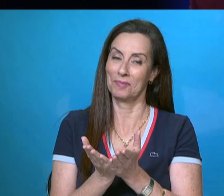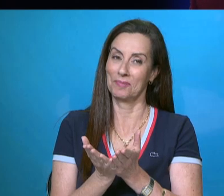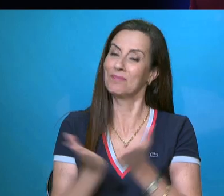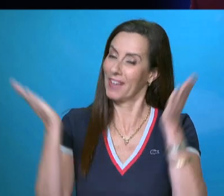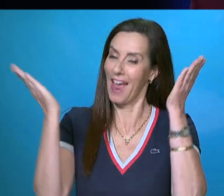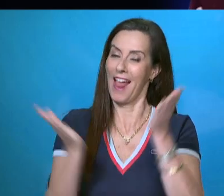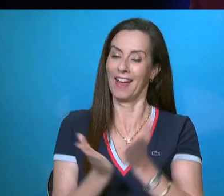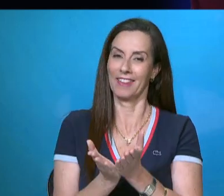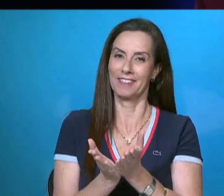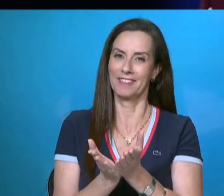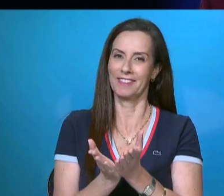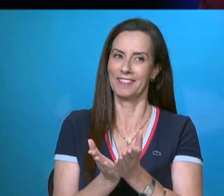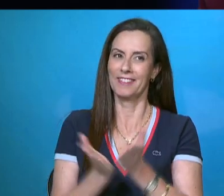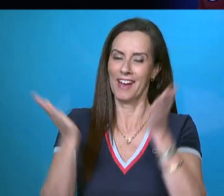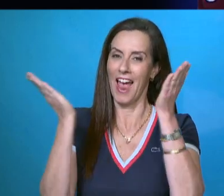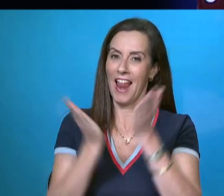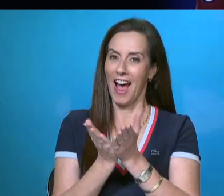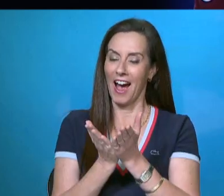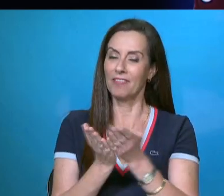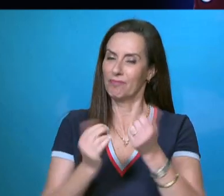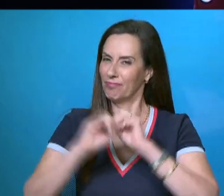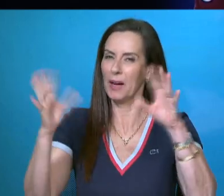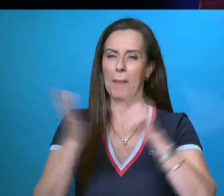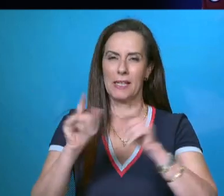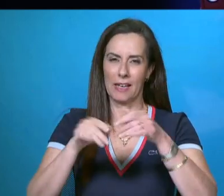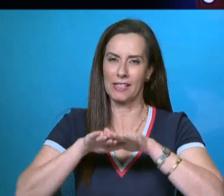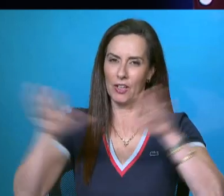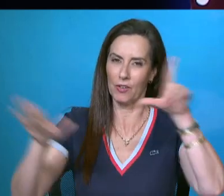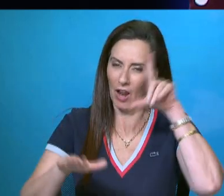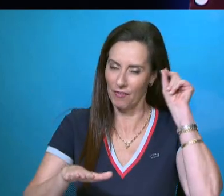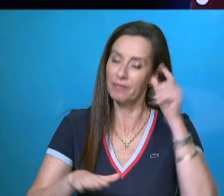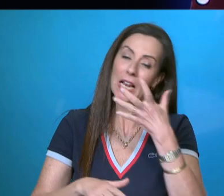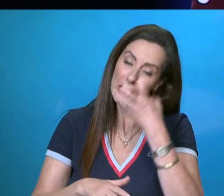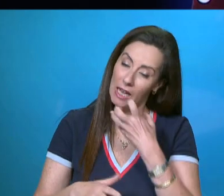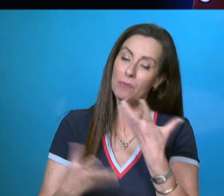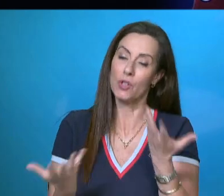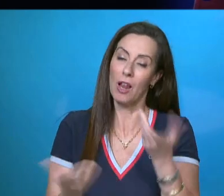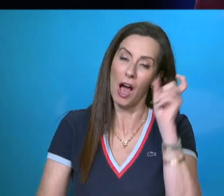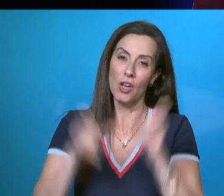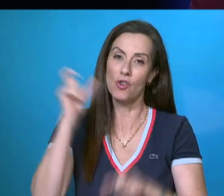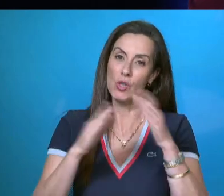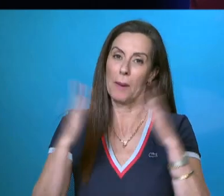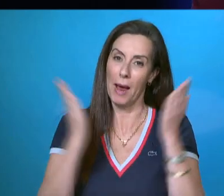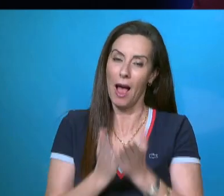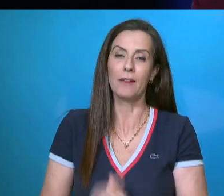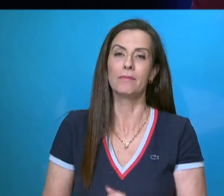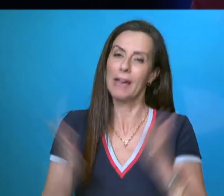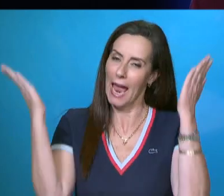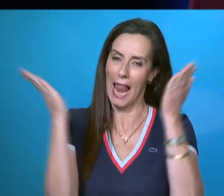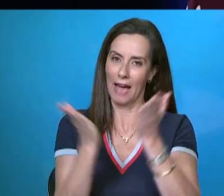אילת. אילת, עלתה היום לכותרות בגלל סגירת שדה דוב הלילה לצערם הרב של התושבים. אילת.